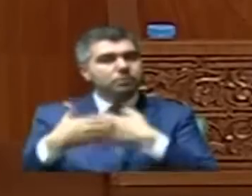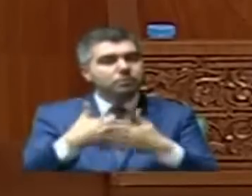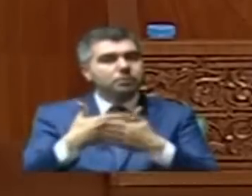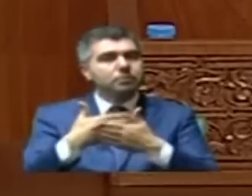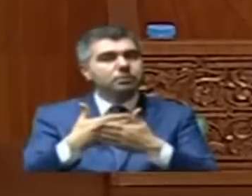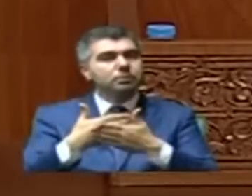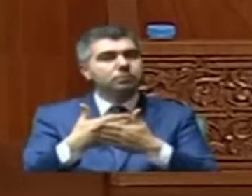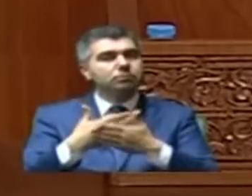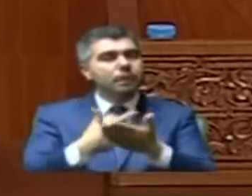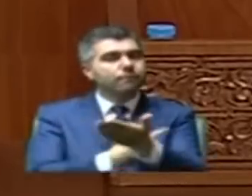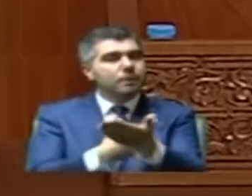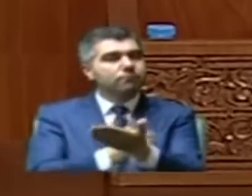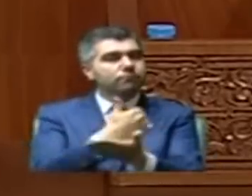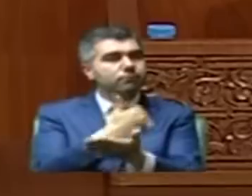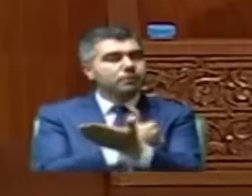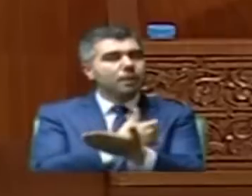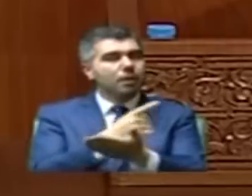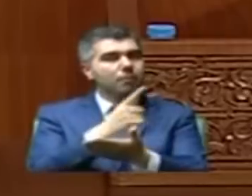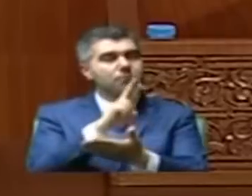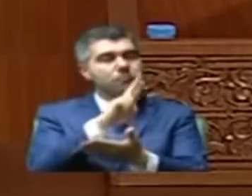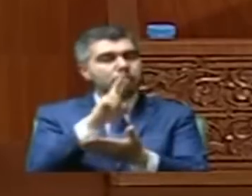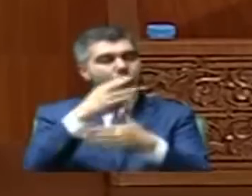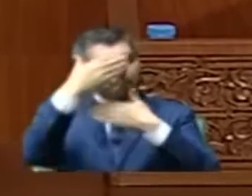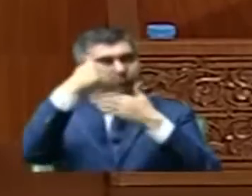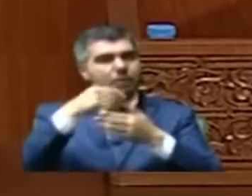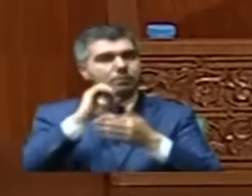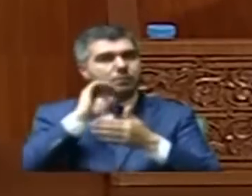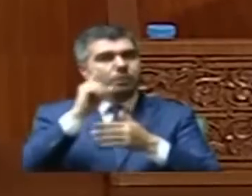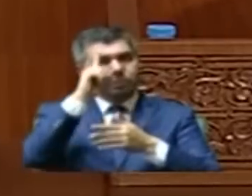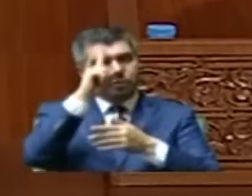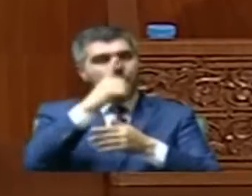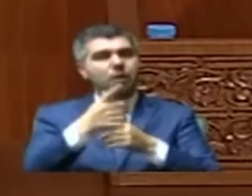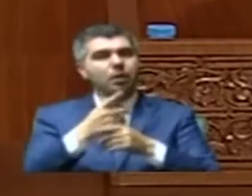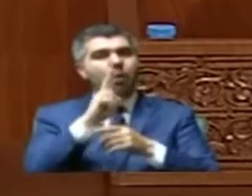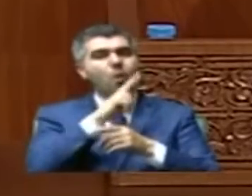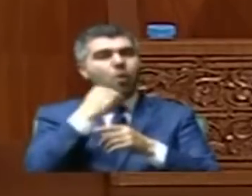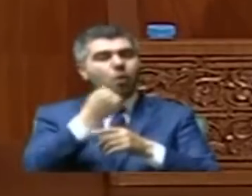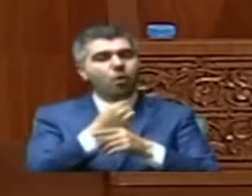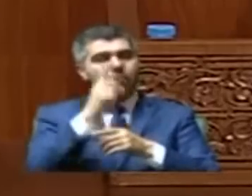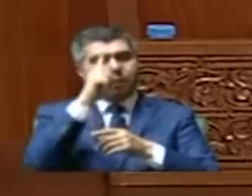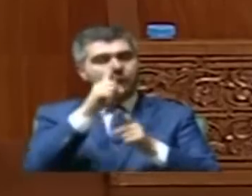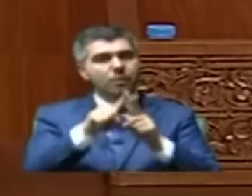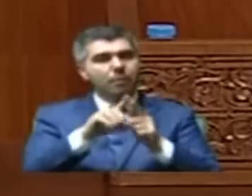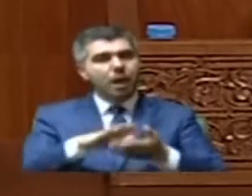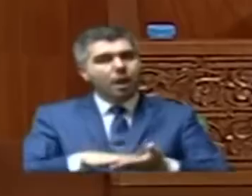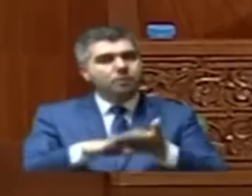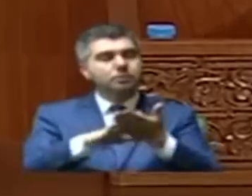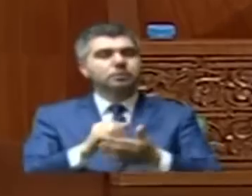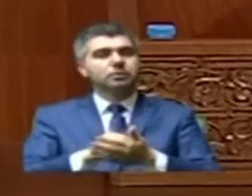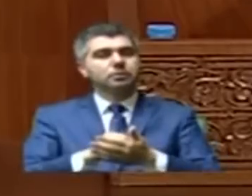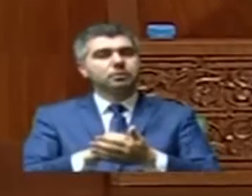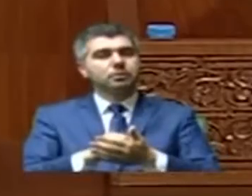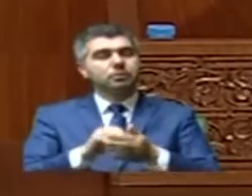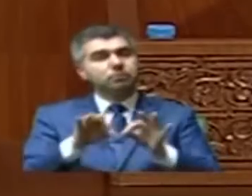والحس الوطني اللي ك يدافع على البلاد ان شاء الله غادي نحقق هذا الشي واحنا في الحكومه عازمون على تحقيقه ومن بين